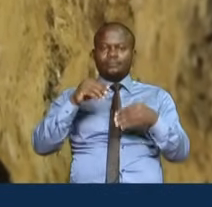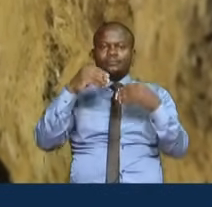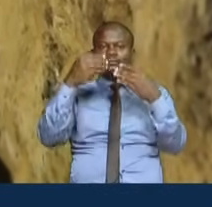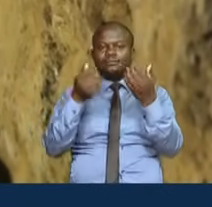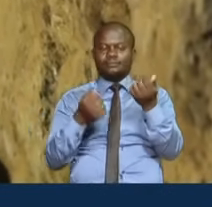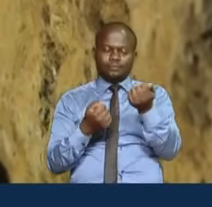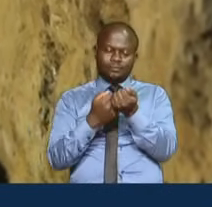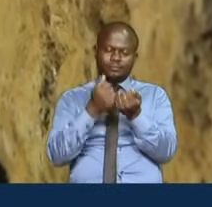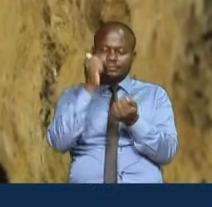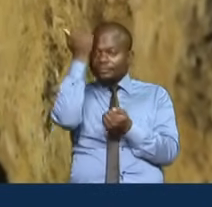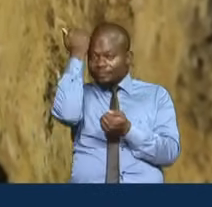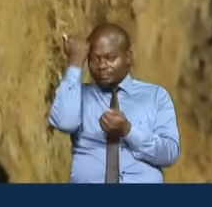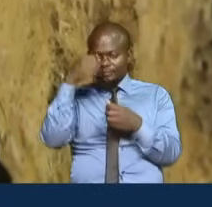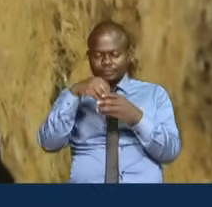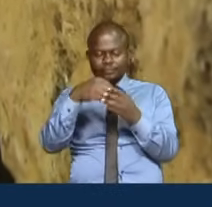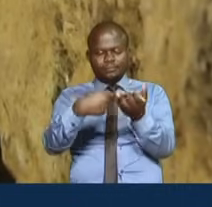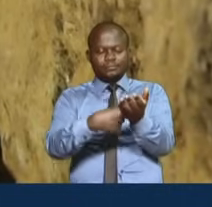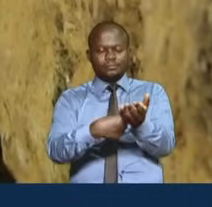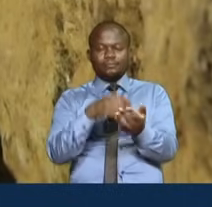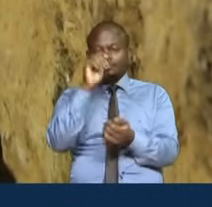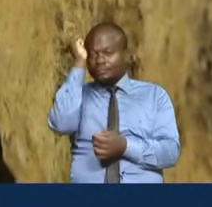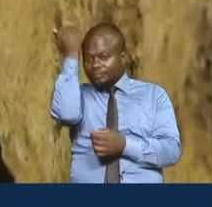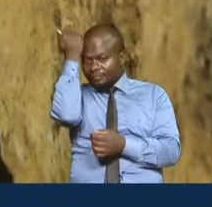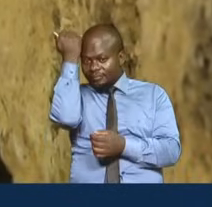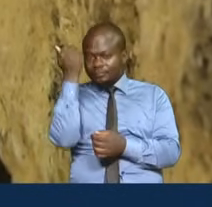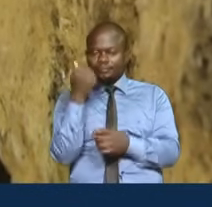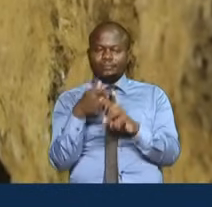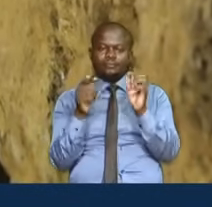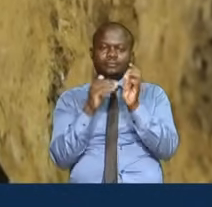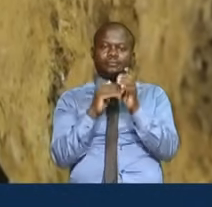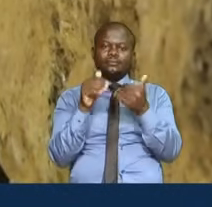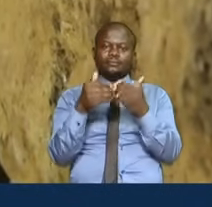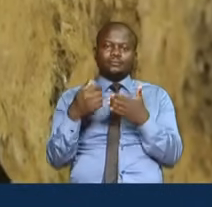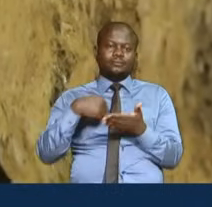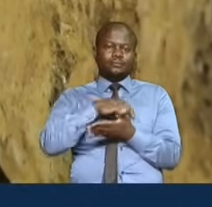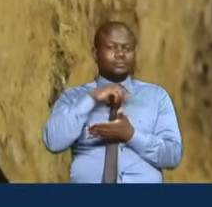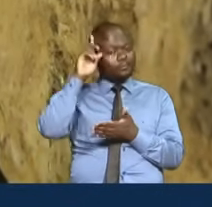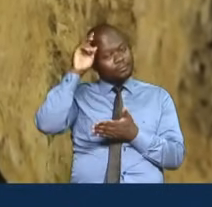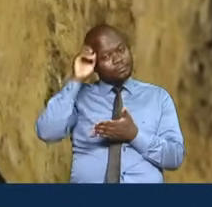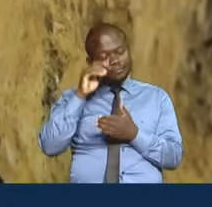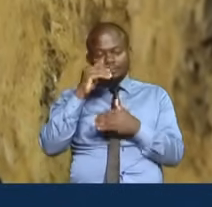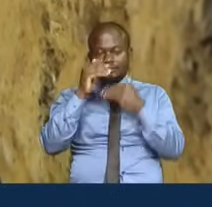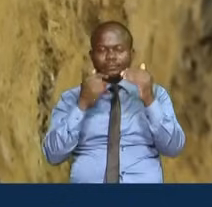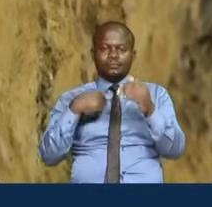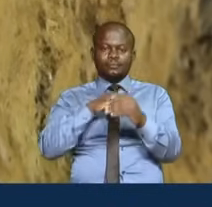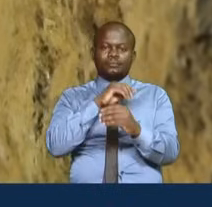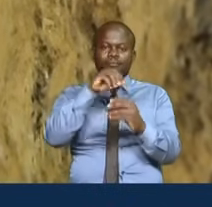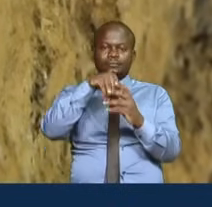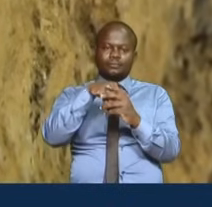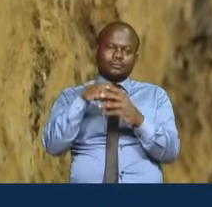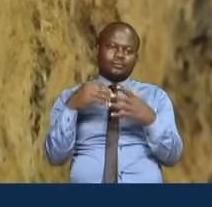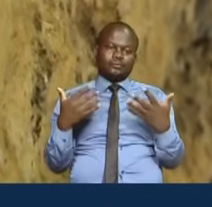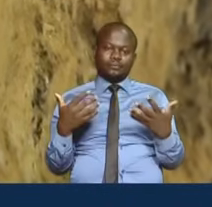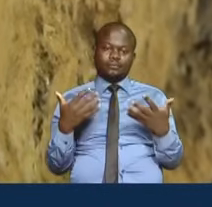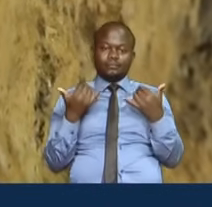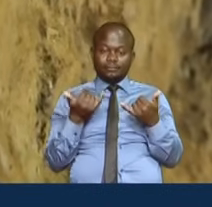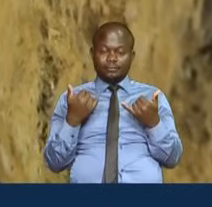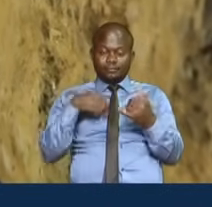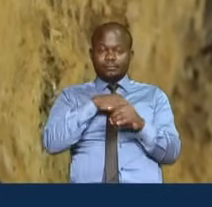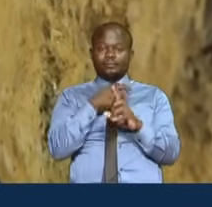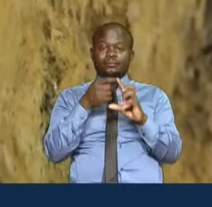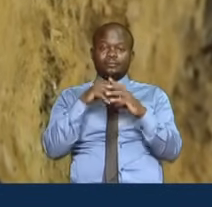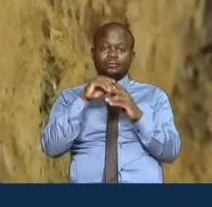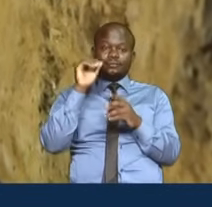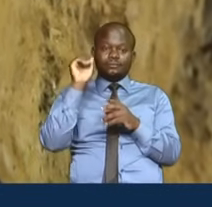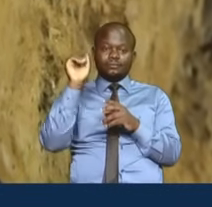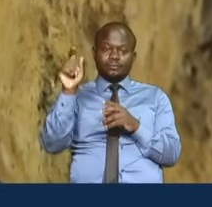ubwisungane mu kwivuza nka mituweli kandi ndakeka urwego tugeze murashimishije nk'ubu naje nturutse kure